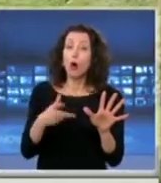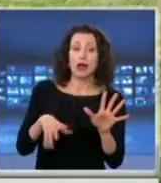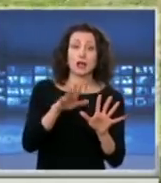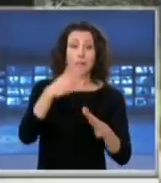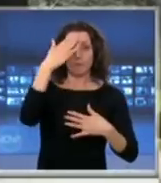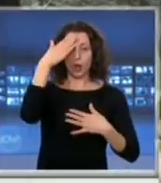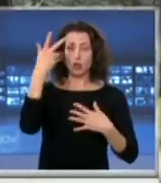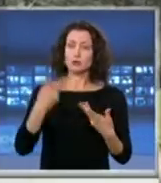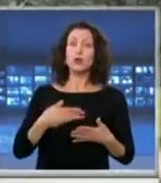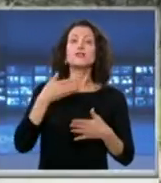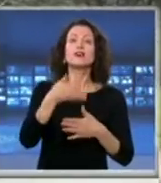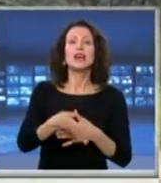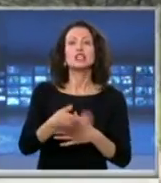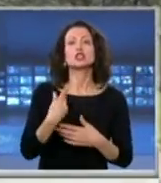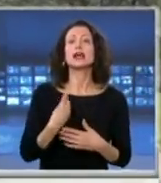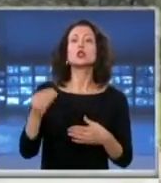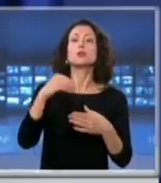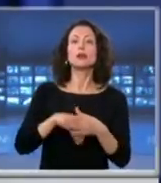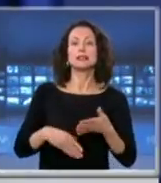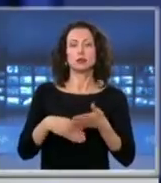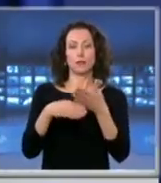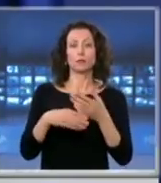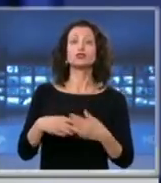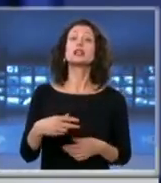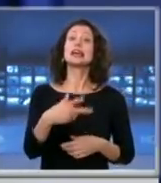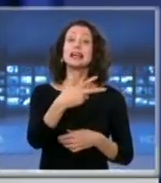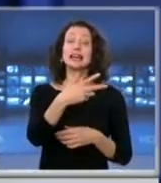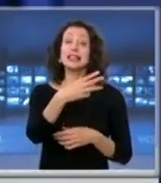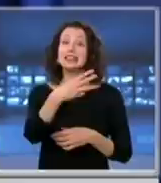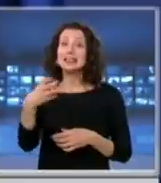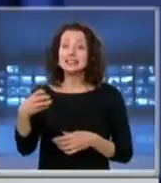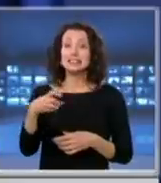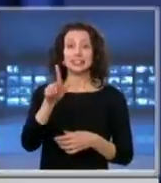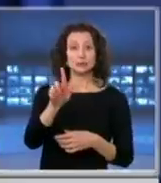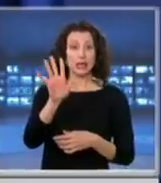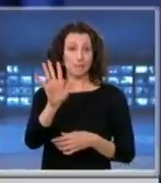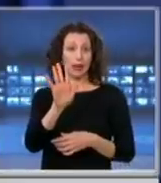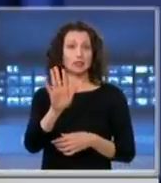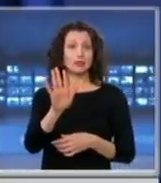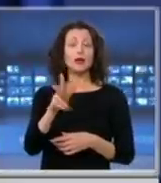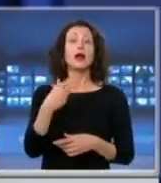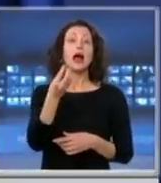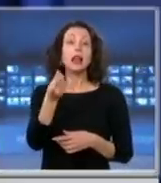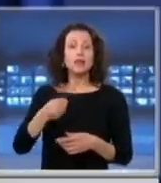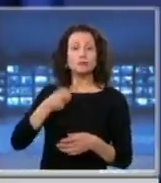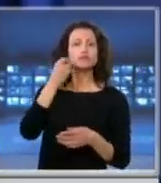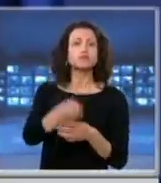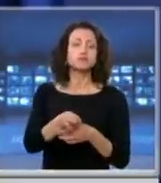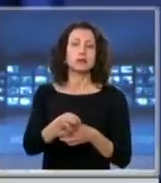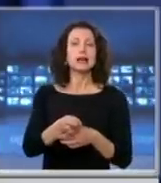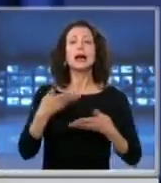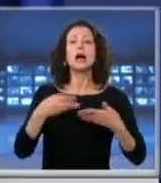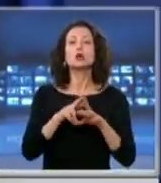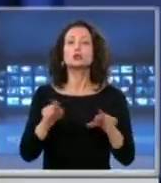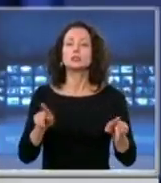и ще е в размер на 375 лева. С тази мярка ние подкрепяме работещите родители, подкрепяме тези, които в